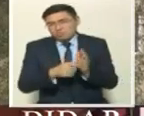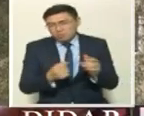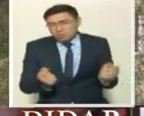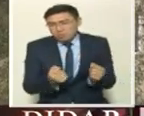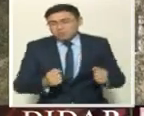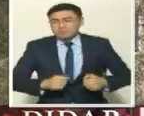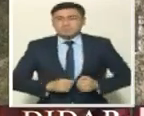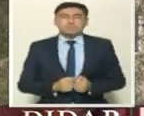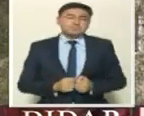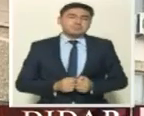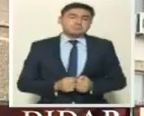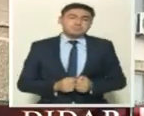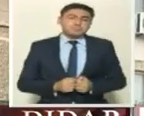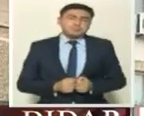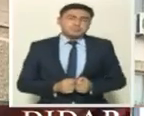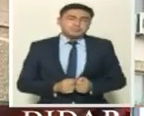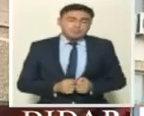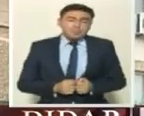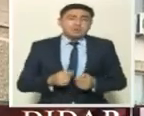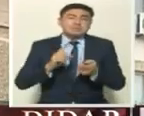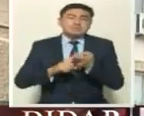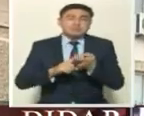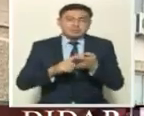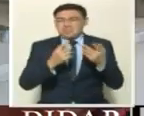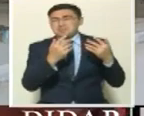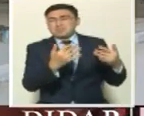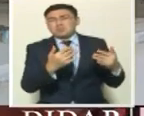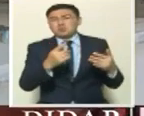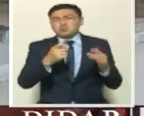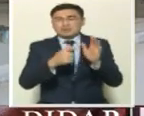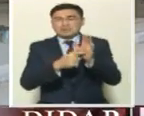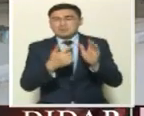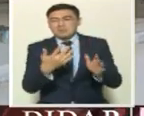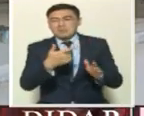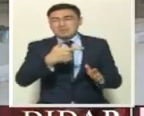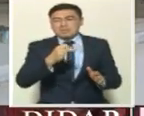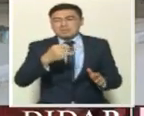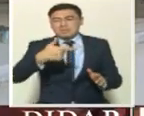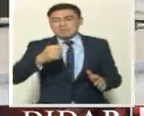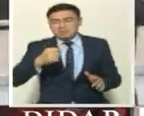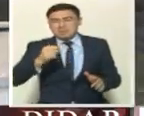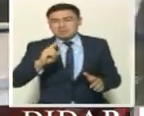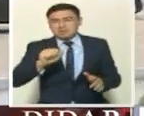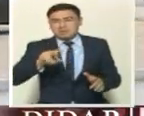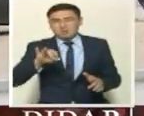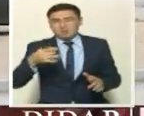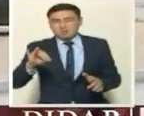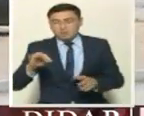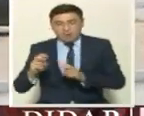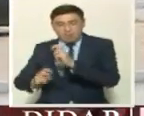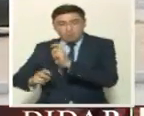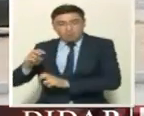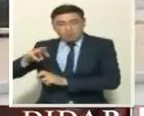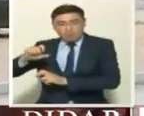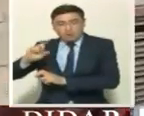связи с интенсивным развитием города потребность тепловой энергии составляет около 750 гигакалорий в час то есть маяка затанпром